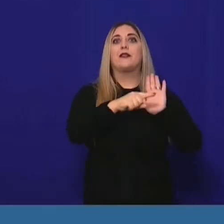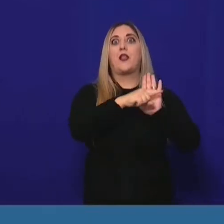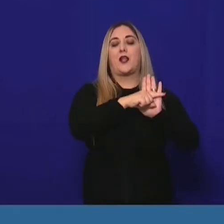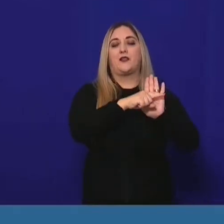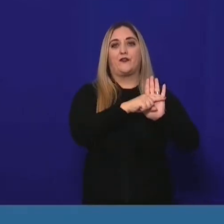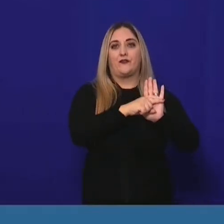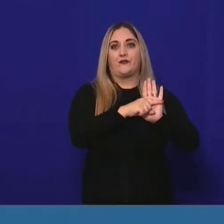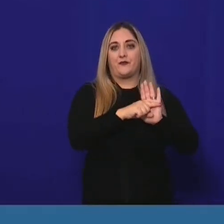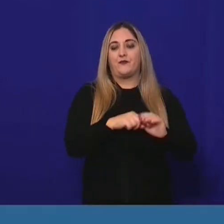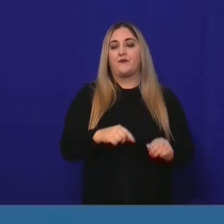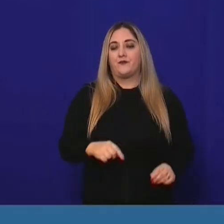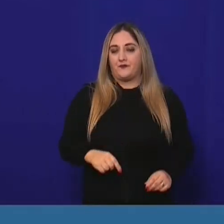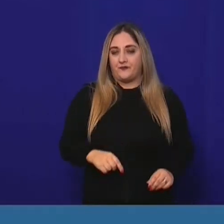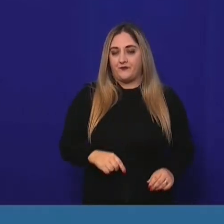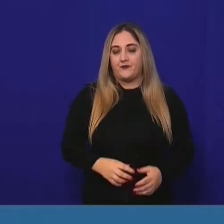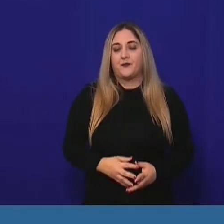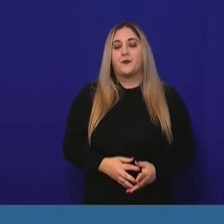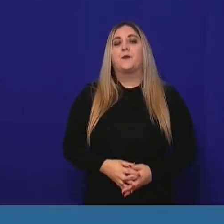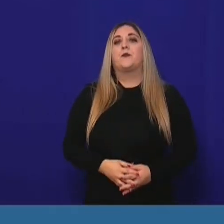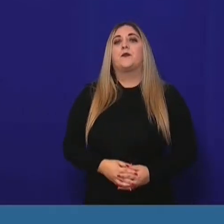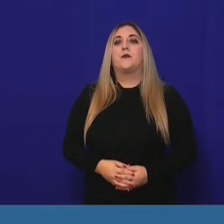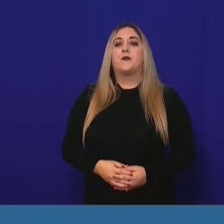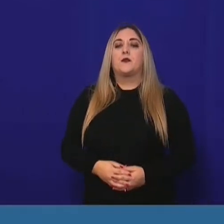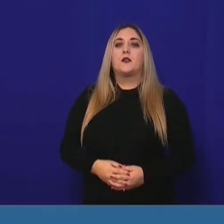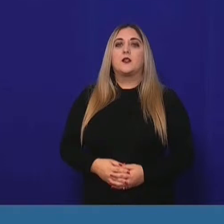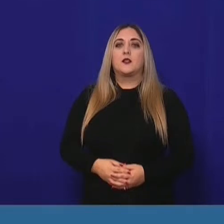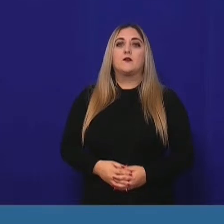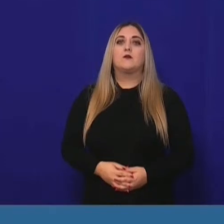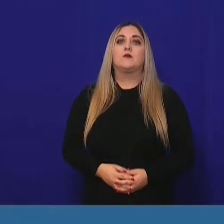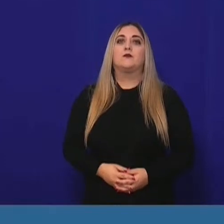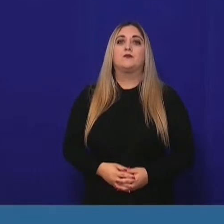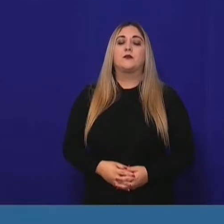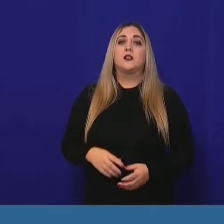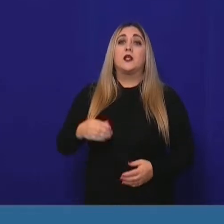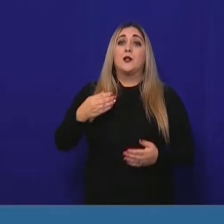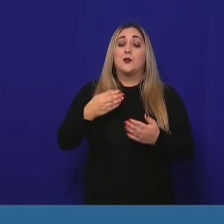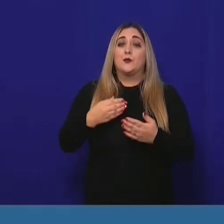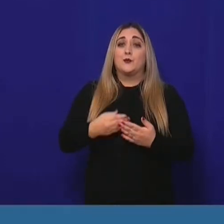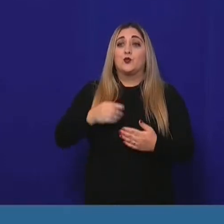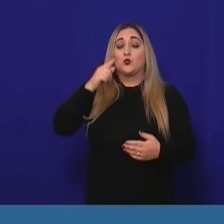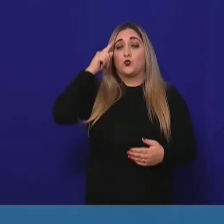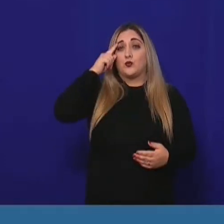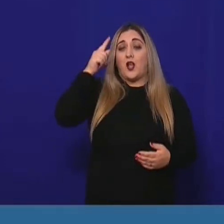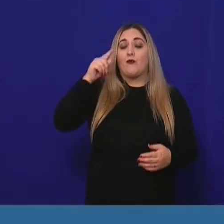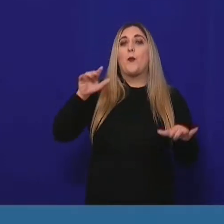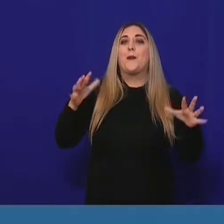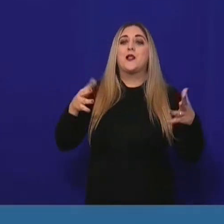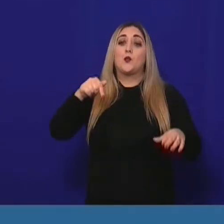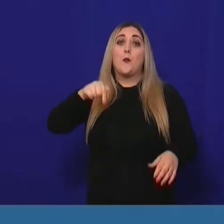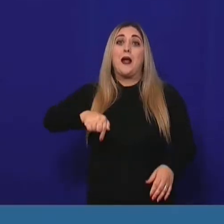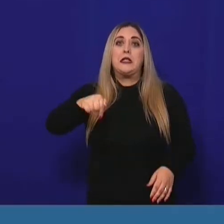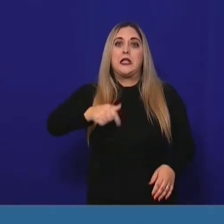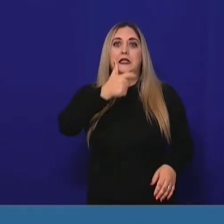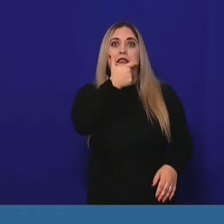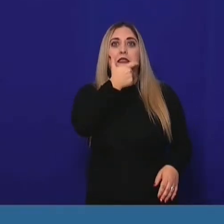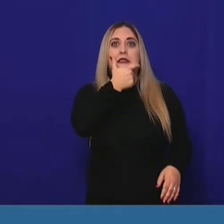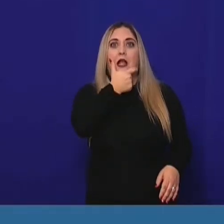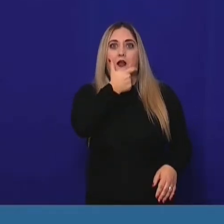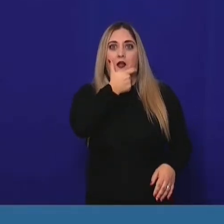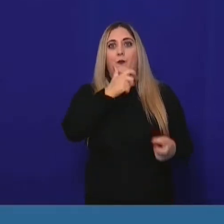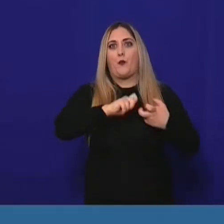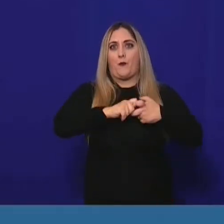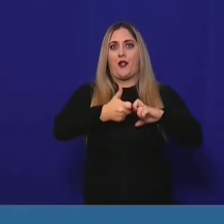minn dal-pajjiżi jridu jagħmlu dan it-test. U propju anka dak li qed jiġri fl-Ingilterra issa